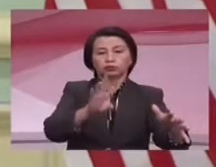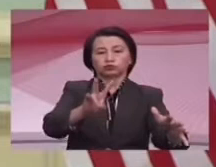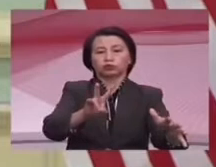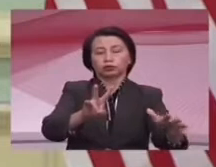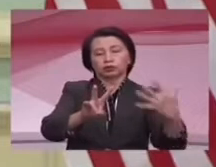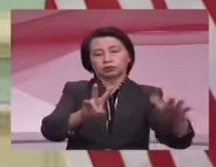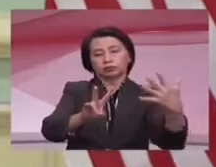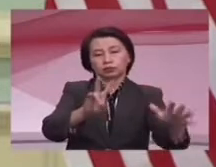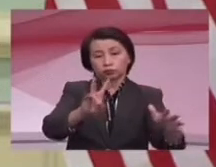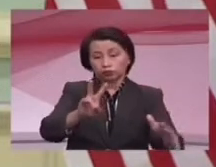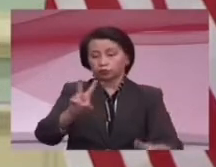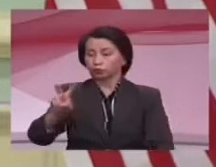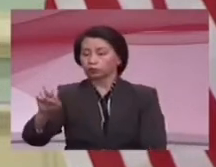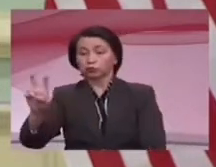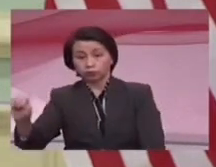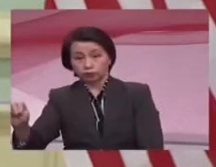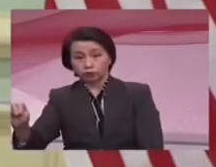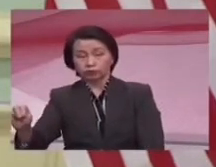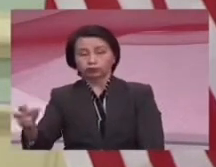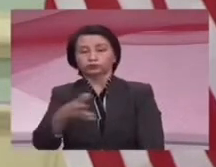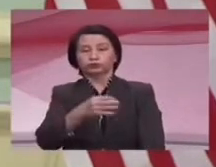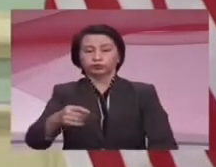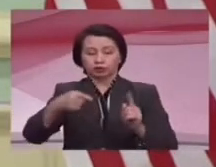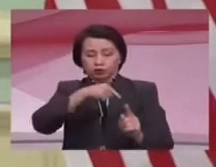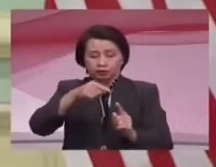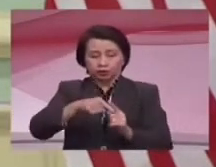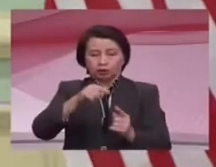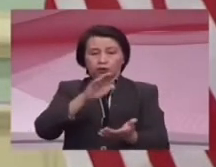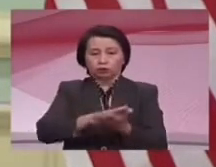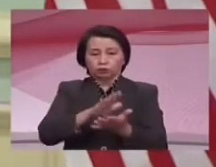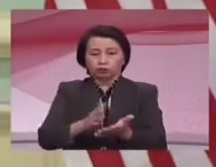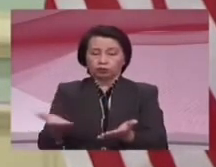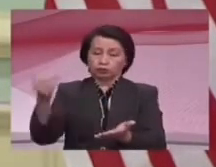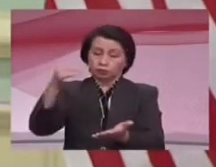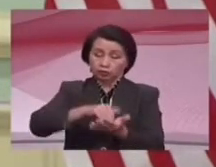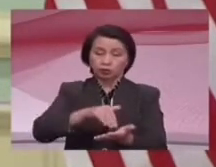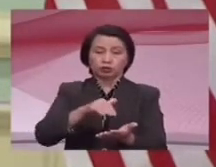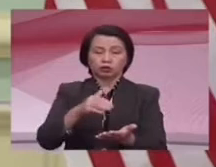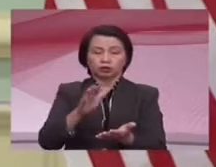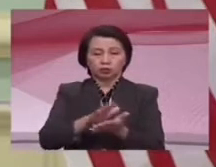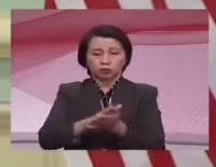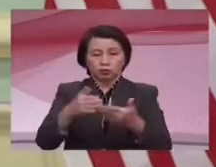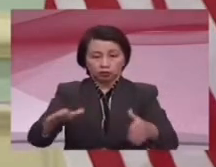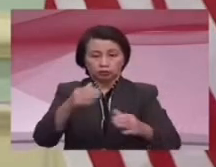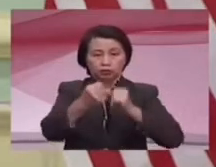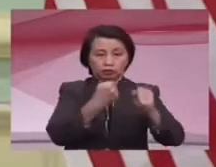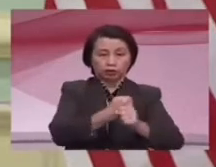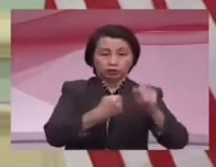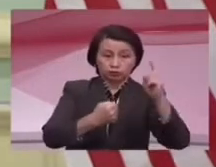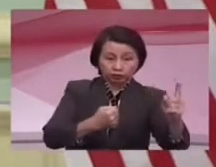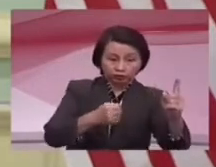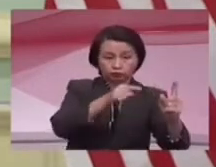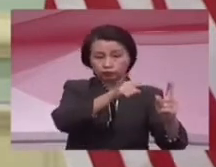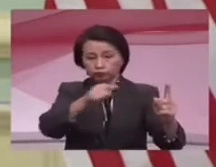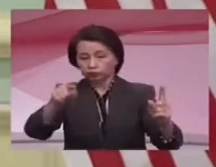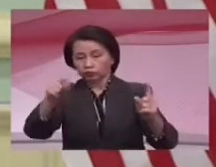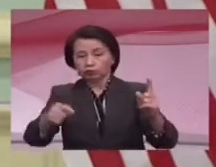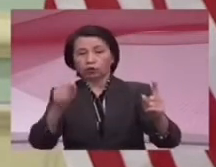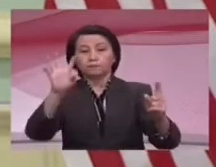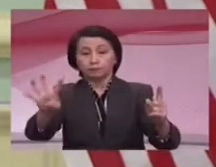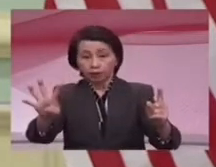2020 mana Kalau tareh pembukaan semula sekolah Bagi Hai tahun 13 tahun